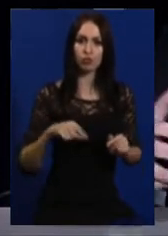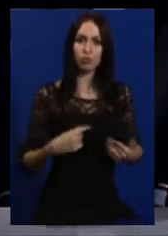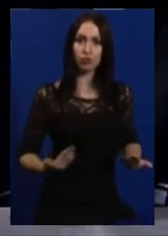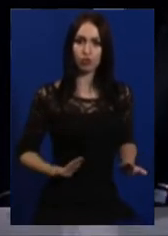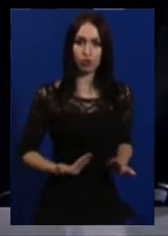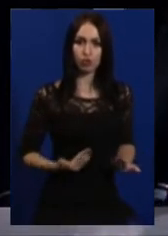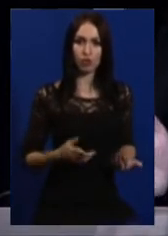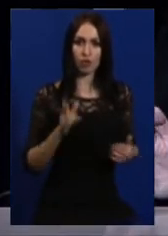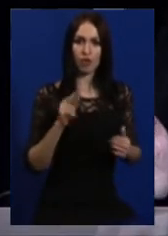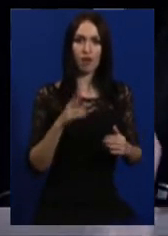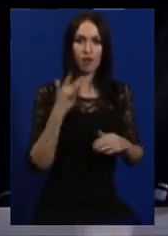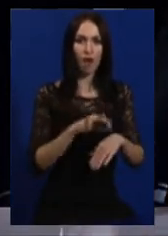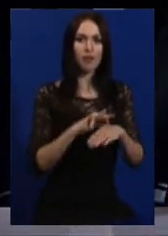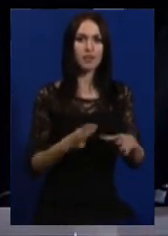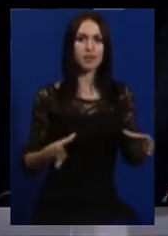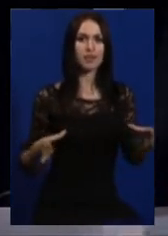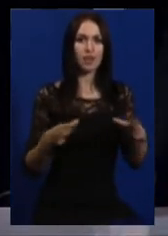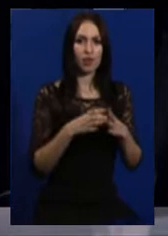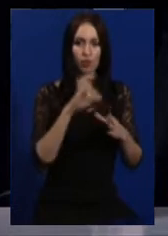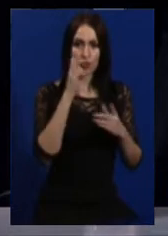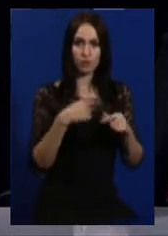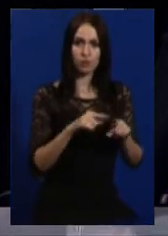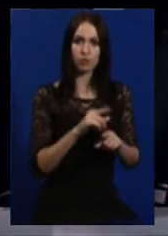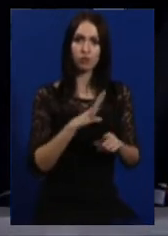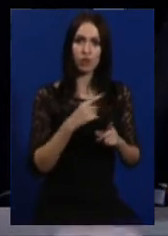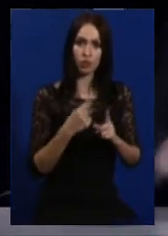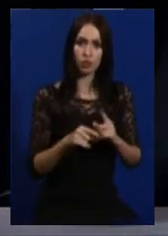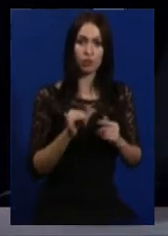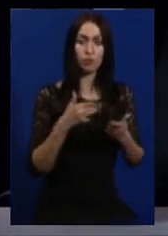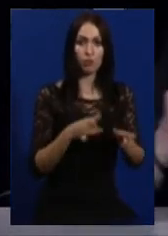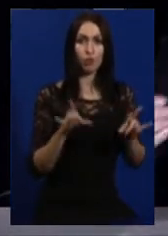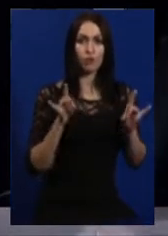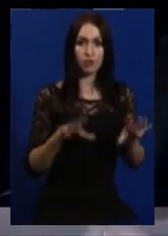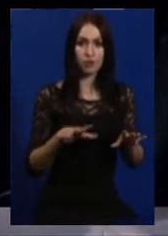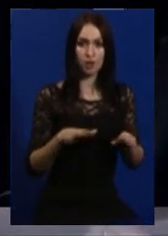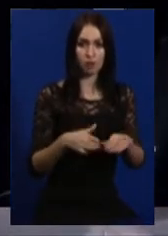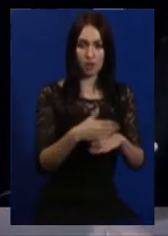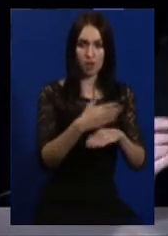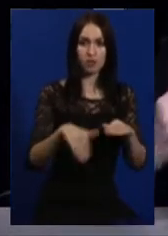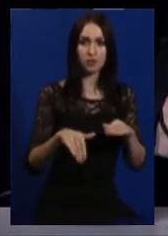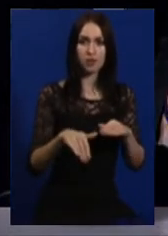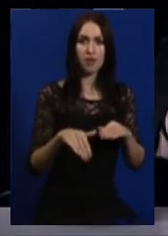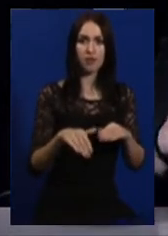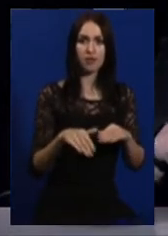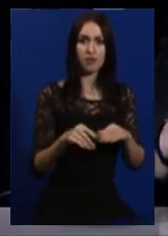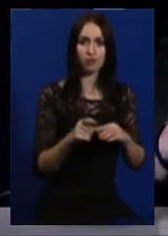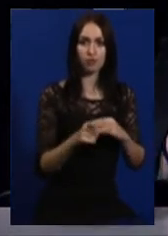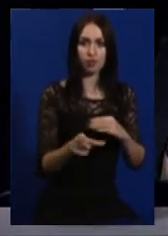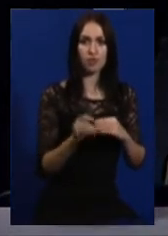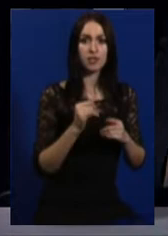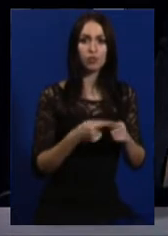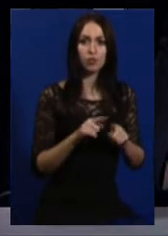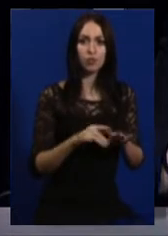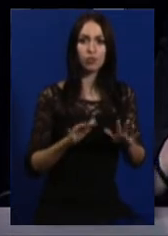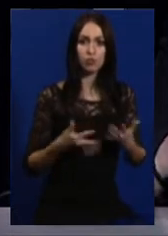как тело стран это было другим и вот внезапно отсекли часть тела и в такой же